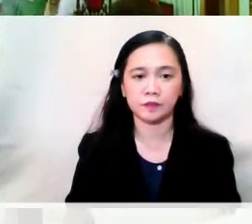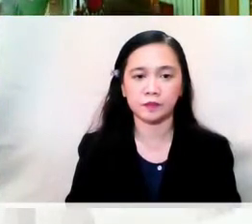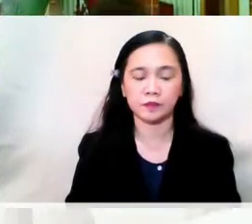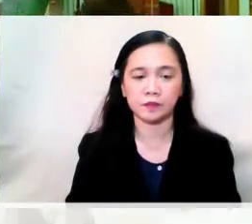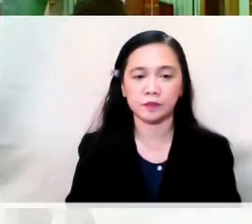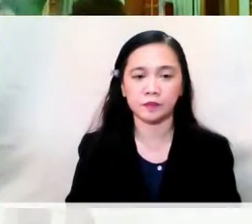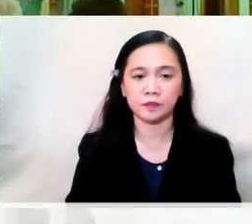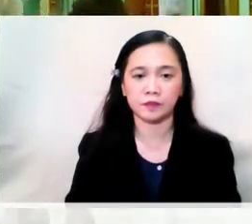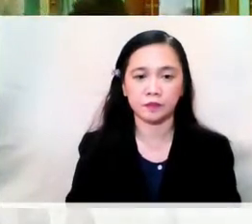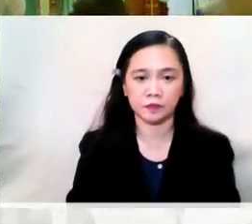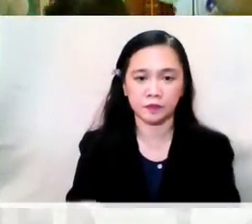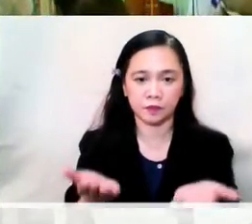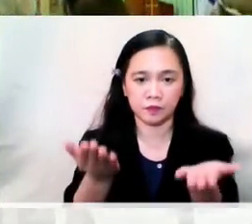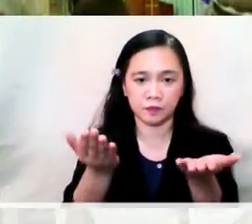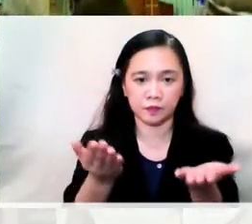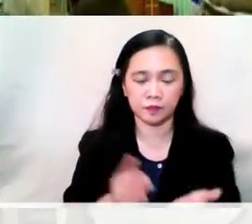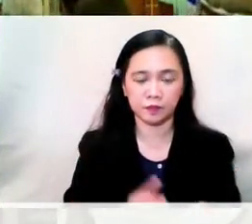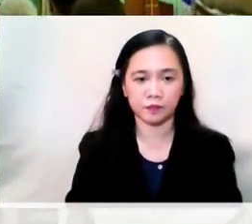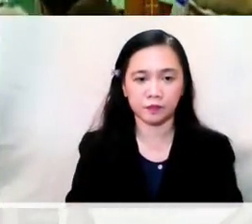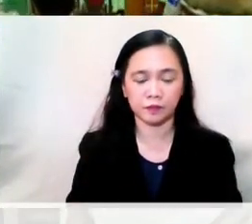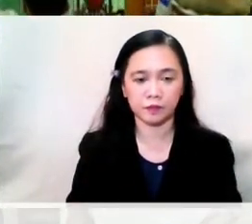Magsitayo po ang lahat.